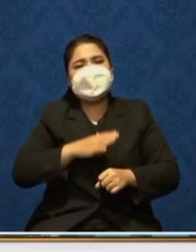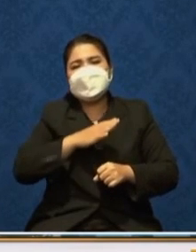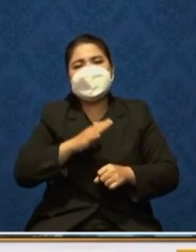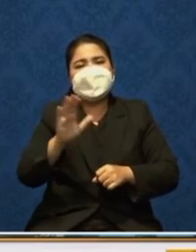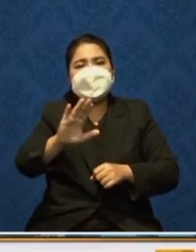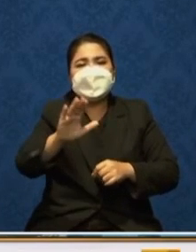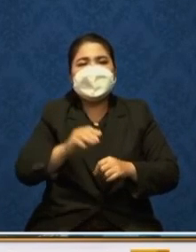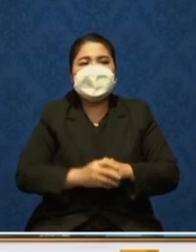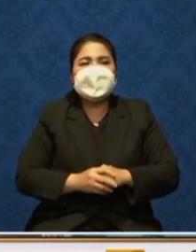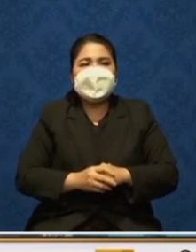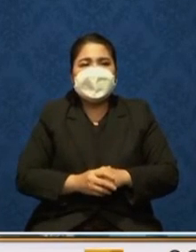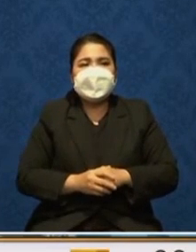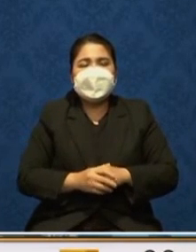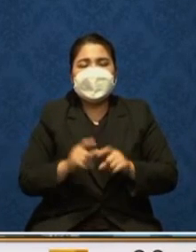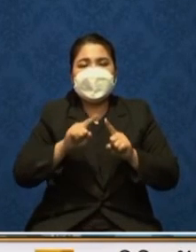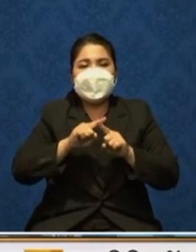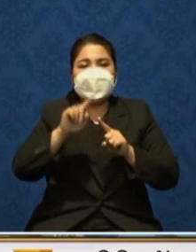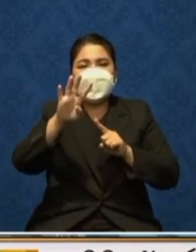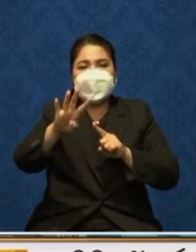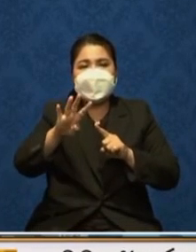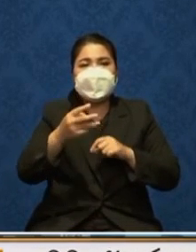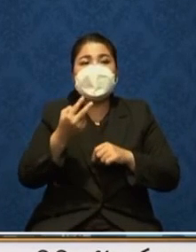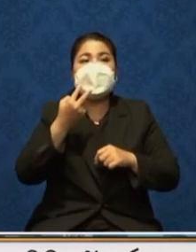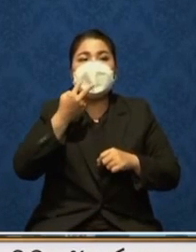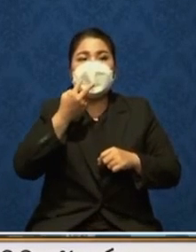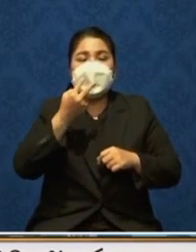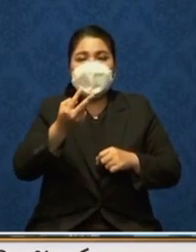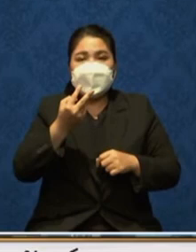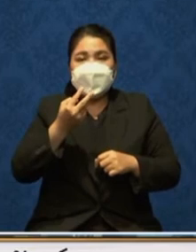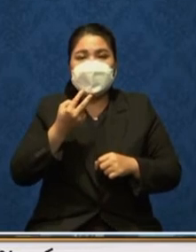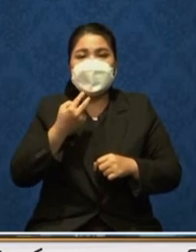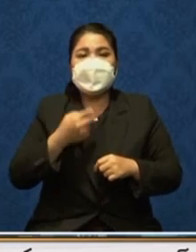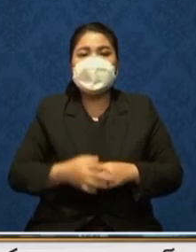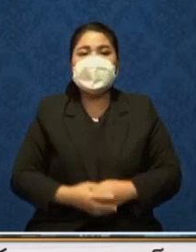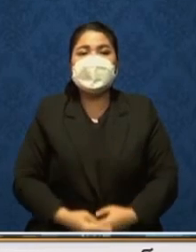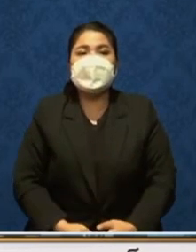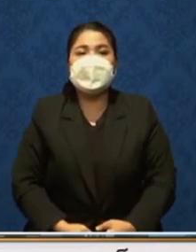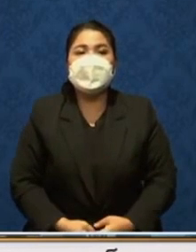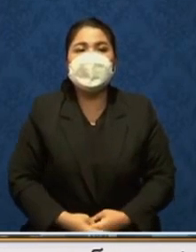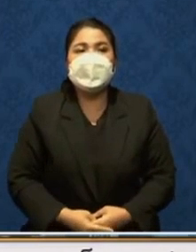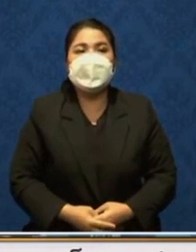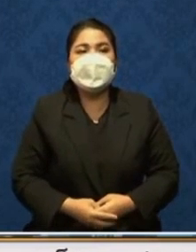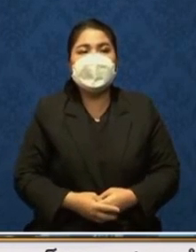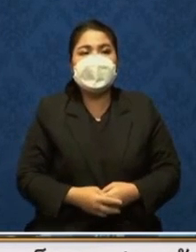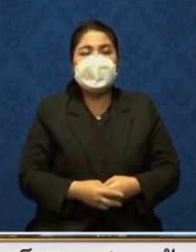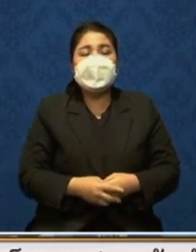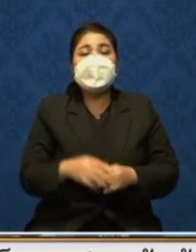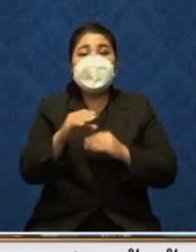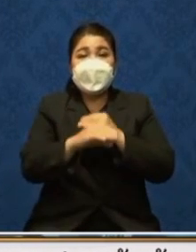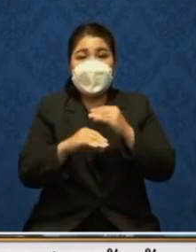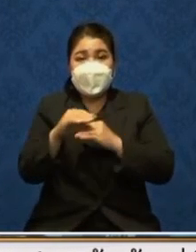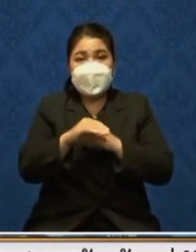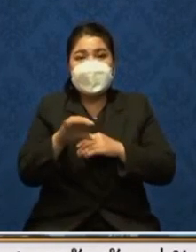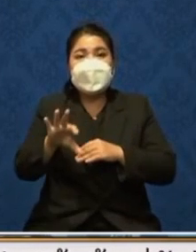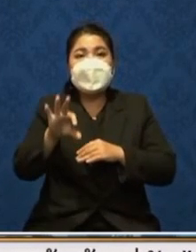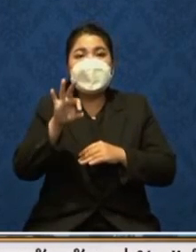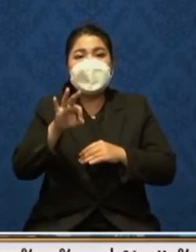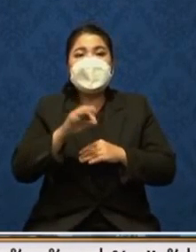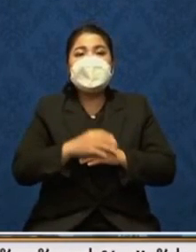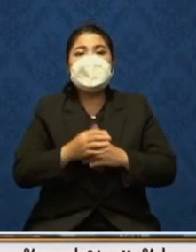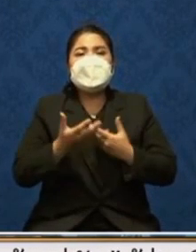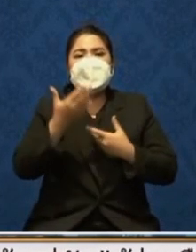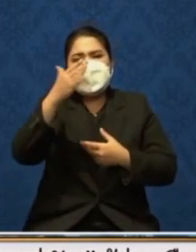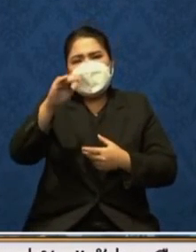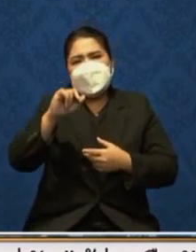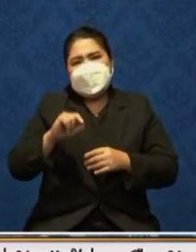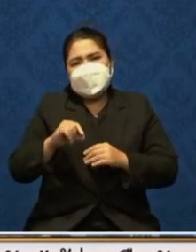บทำไมถึงมโ